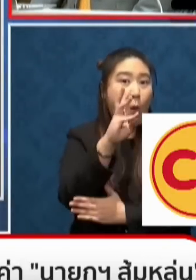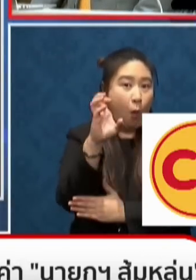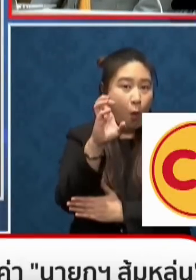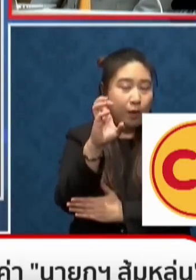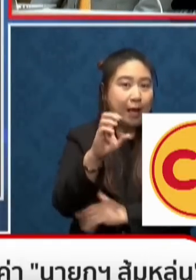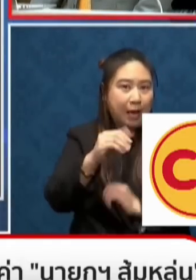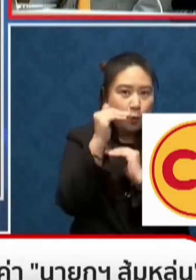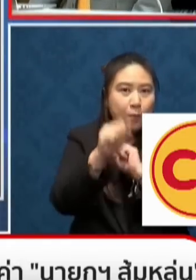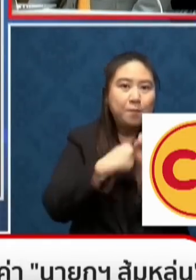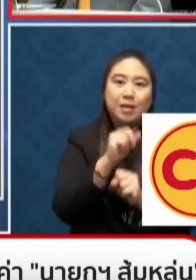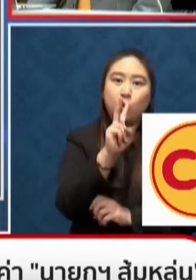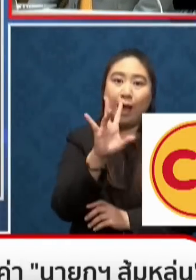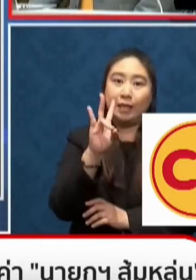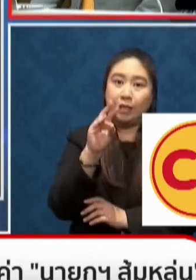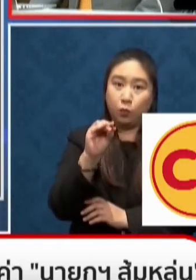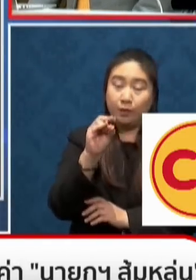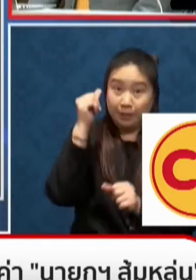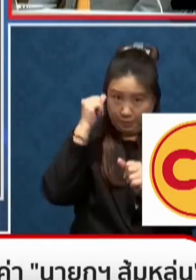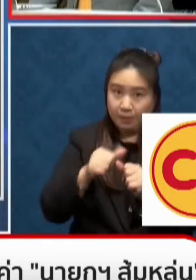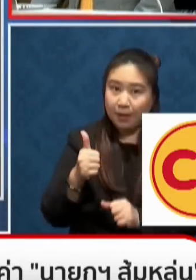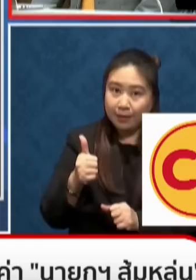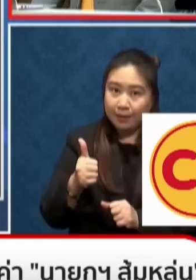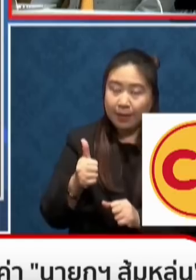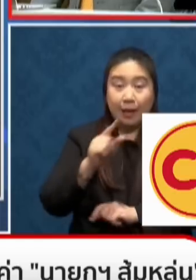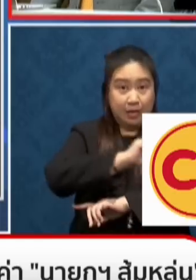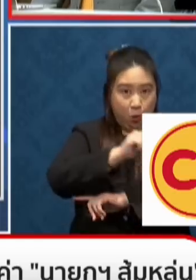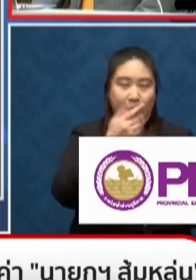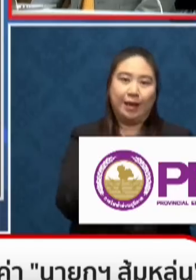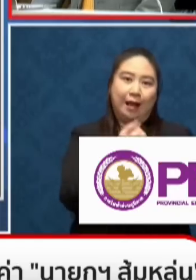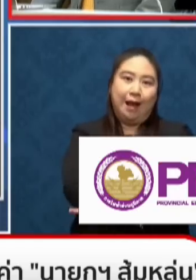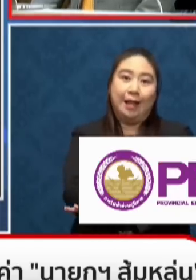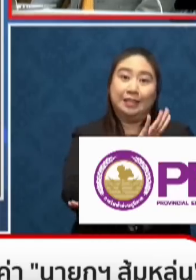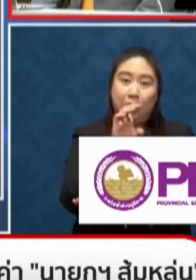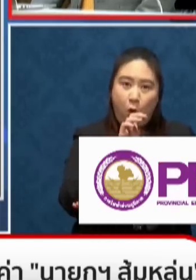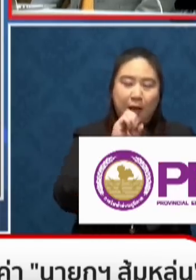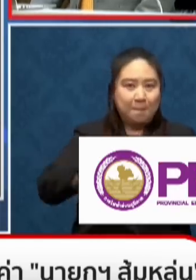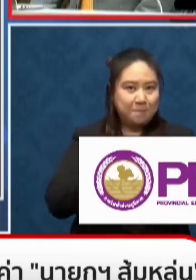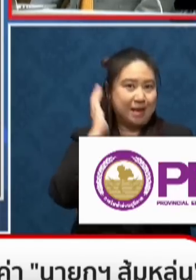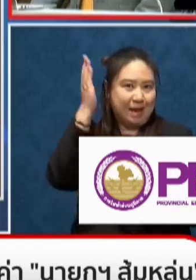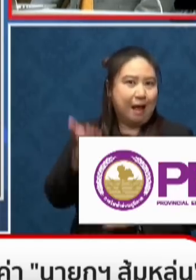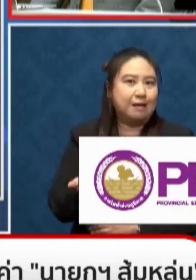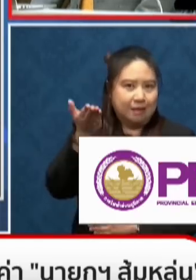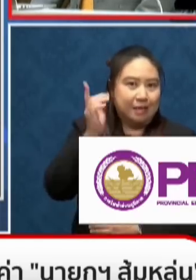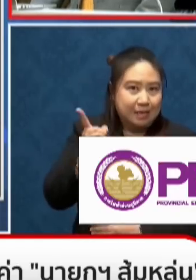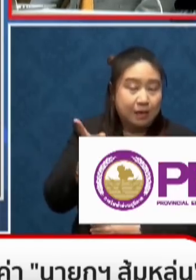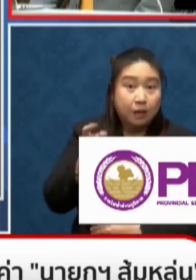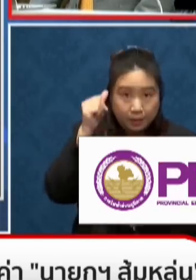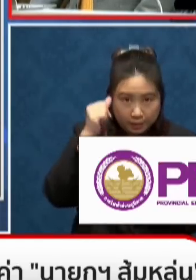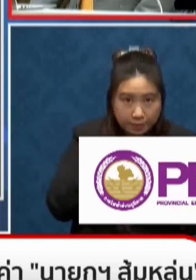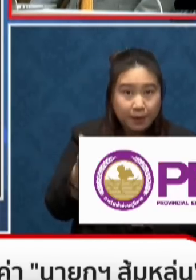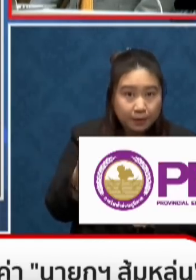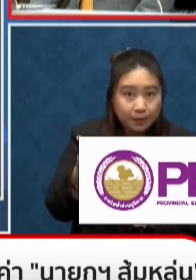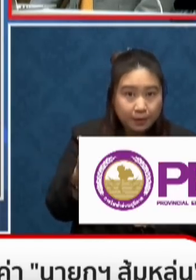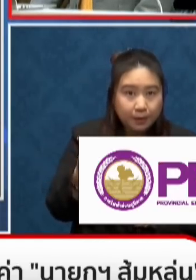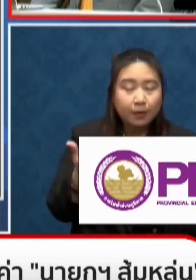ติของท่านหรือไม่เพราะพรรคภูมิใจไทยเนี่ยนะคะไม่มีนโยบายแรงงานที่ชัดเจนมีแค่นโยบายลดรายจ่